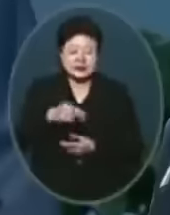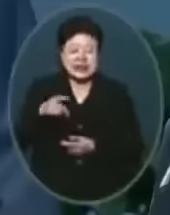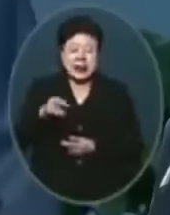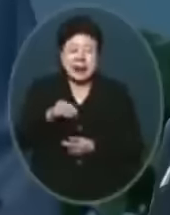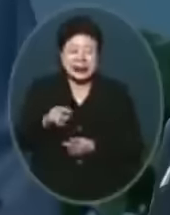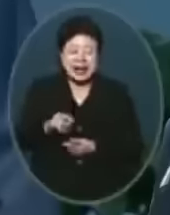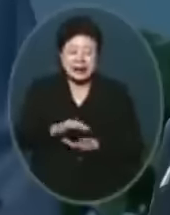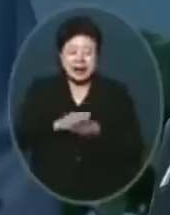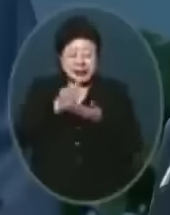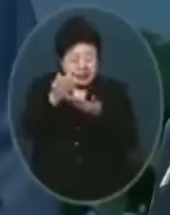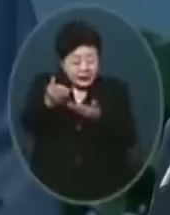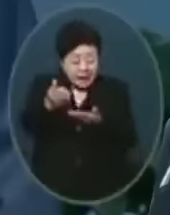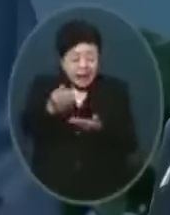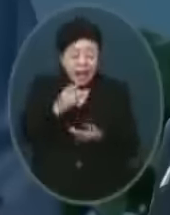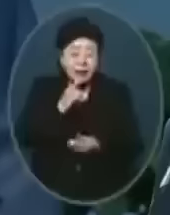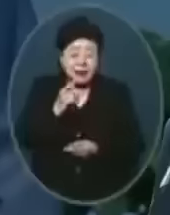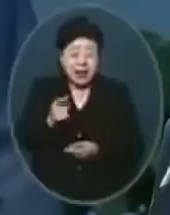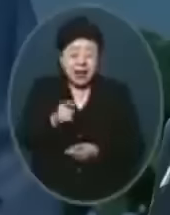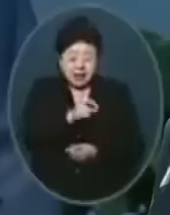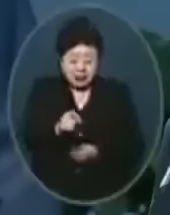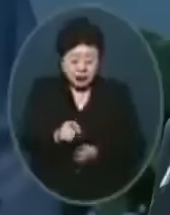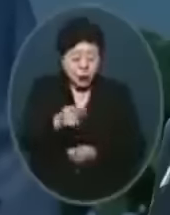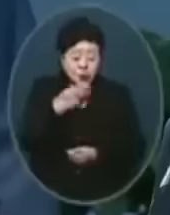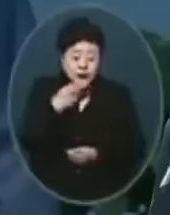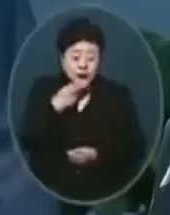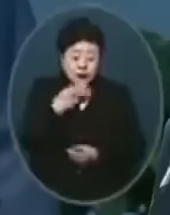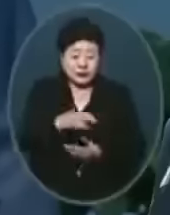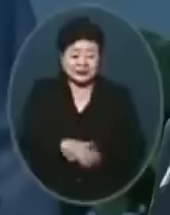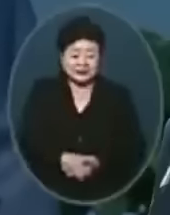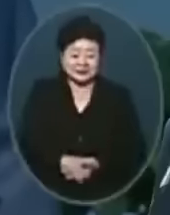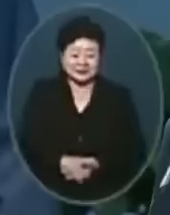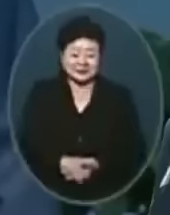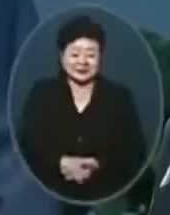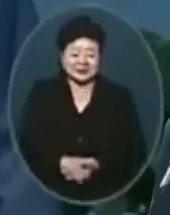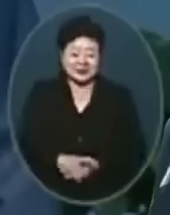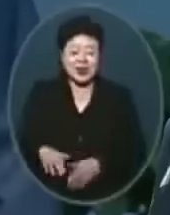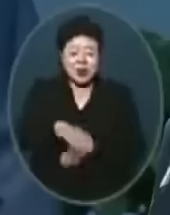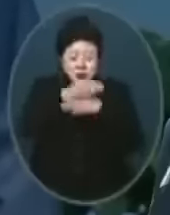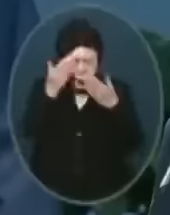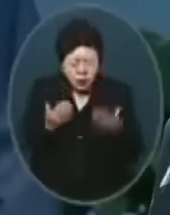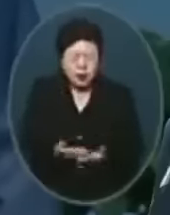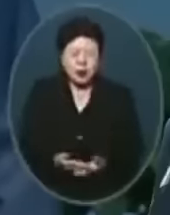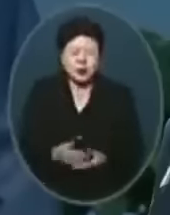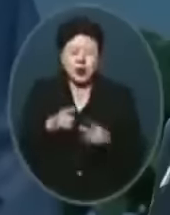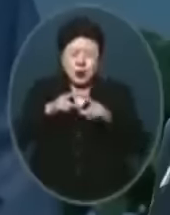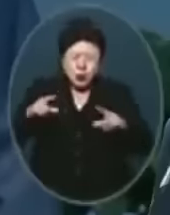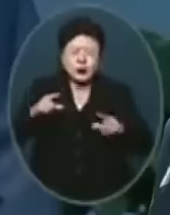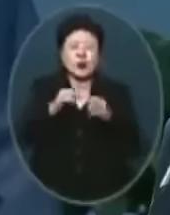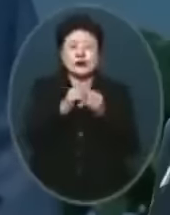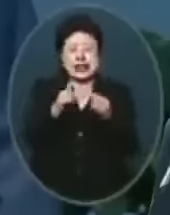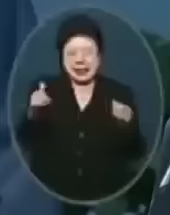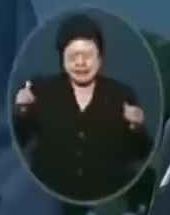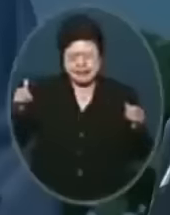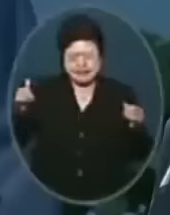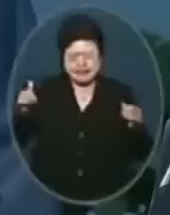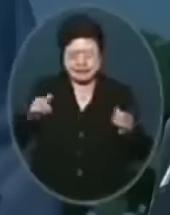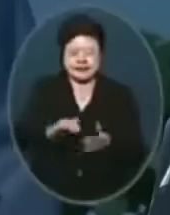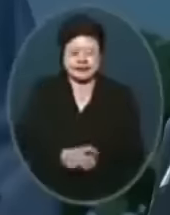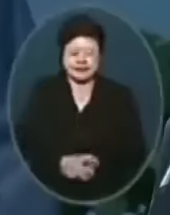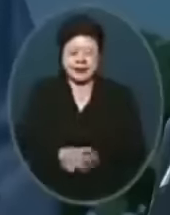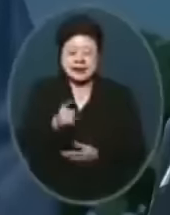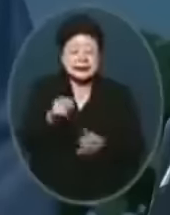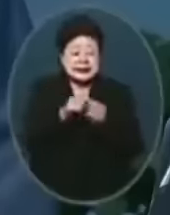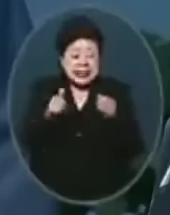사마리아가 변화시겠다고 그렇게 말하지 않았습니다. 모두 평범한 사람,